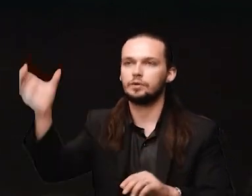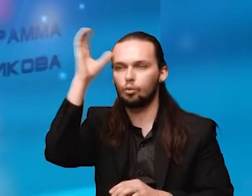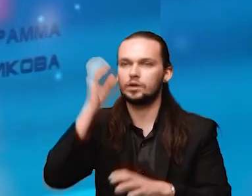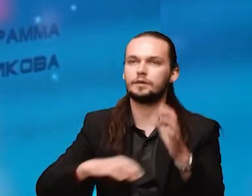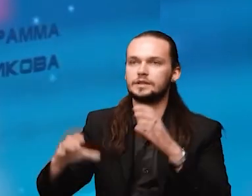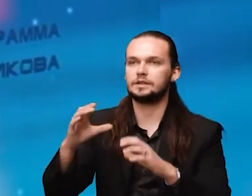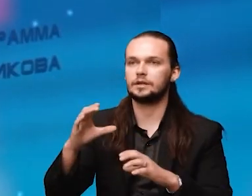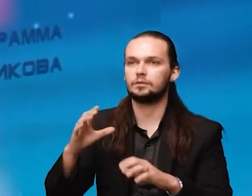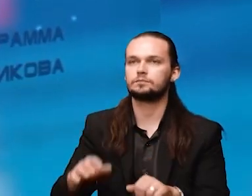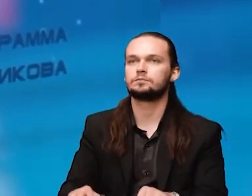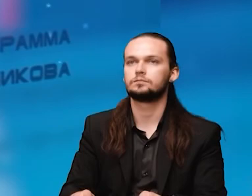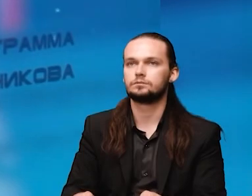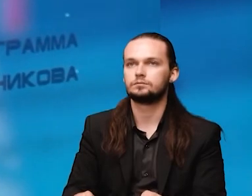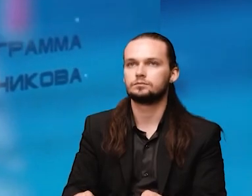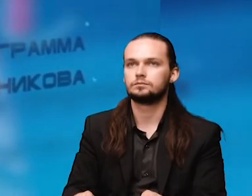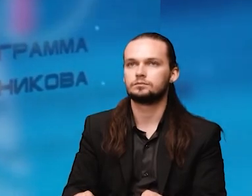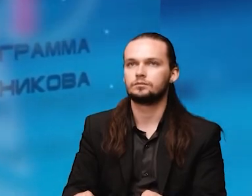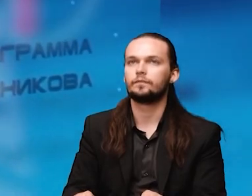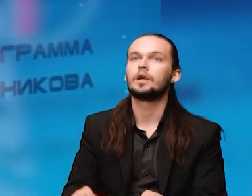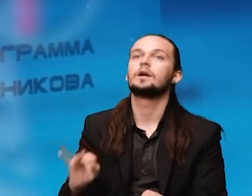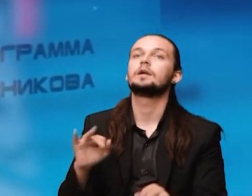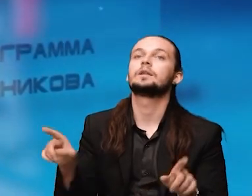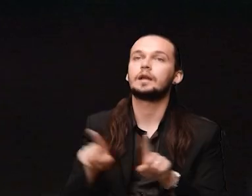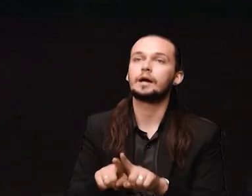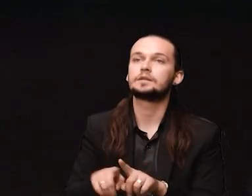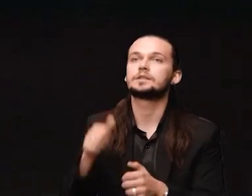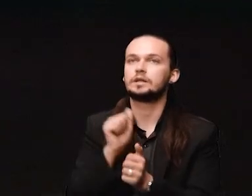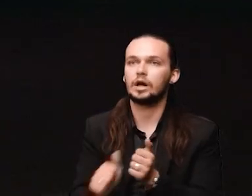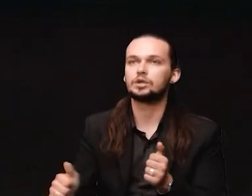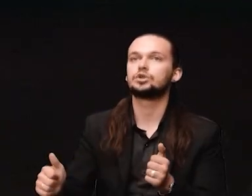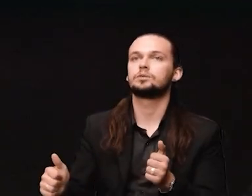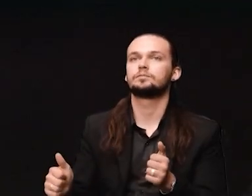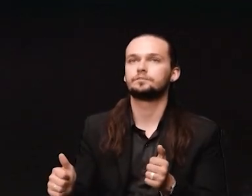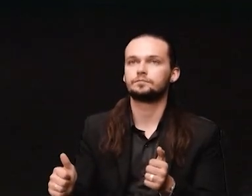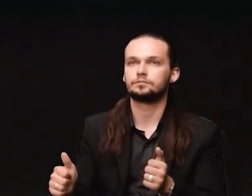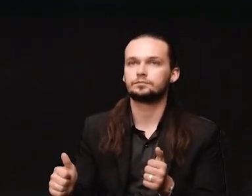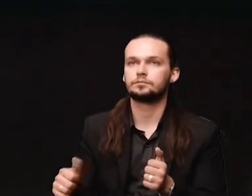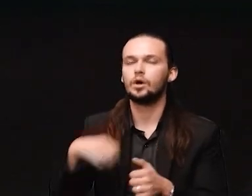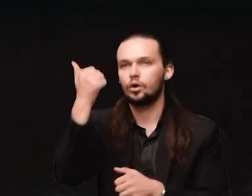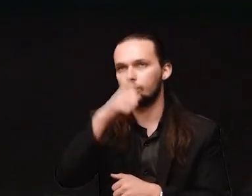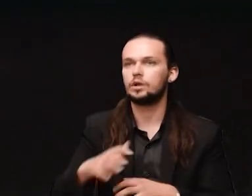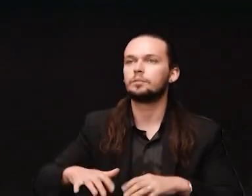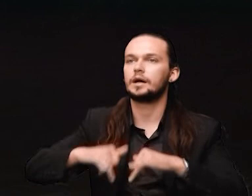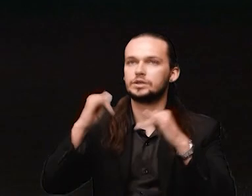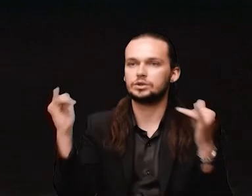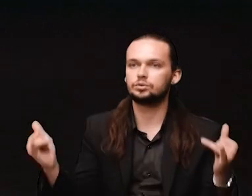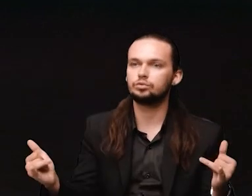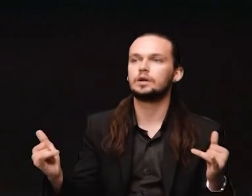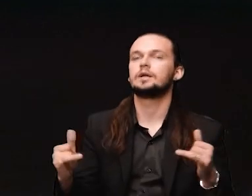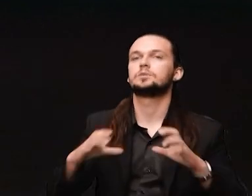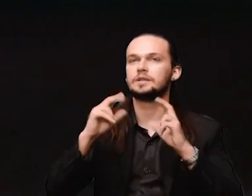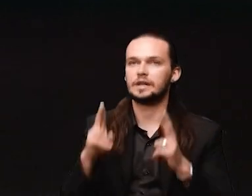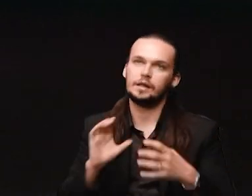университета. Спасибо. И так с каждым годом растет доля низкопольных автобусов